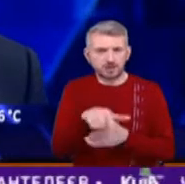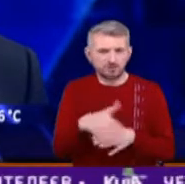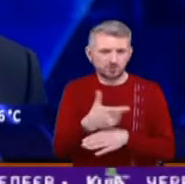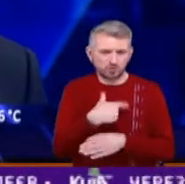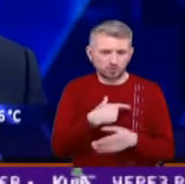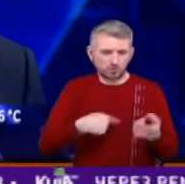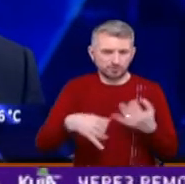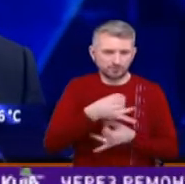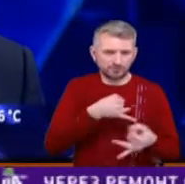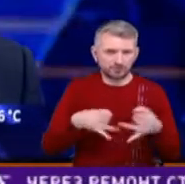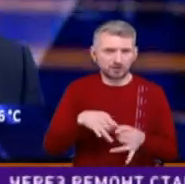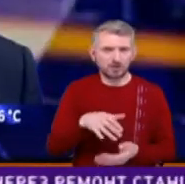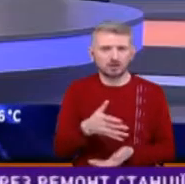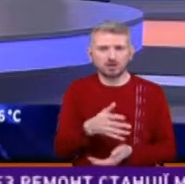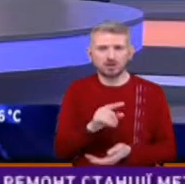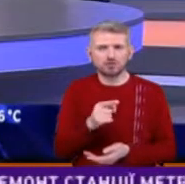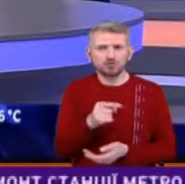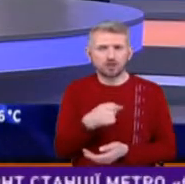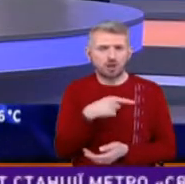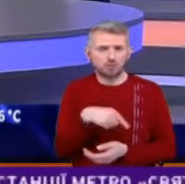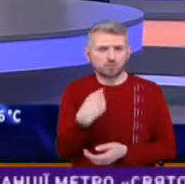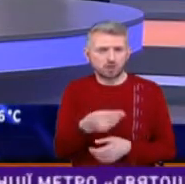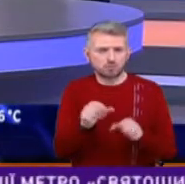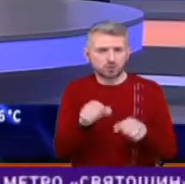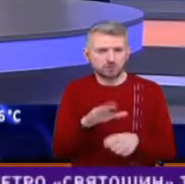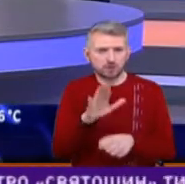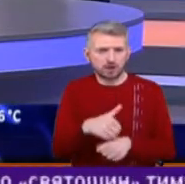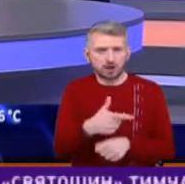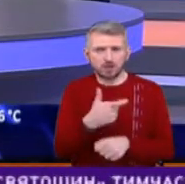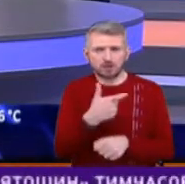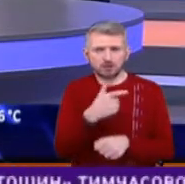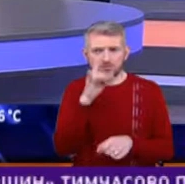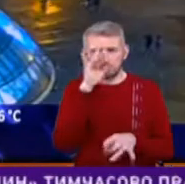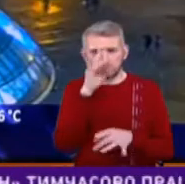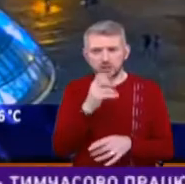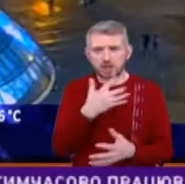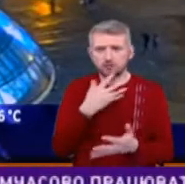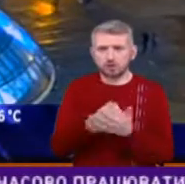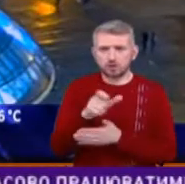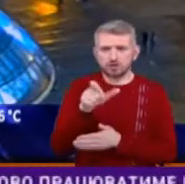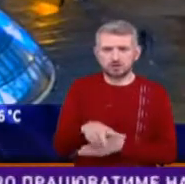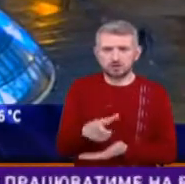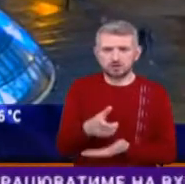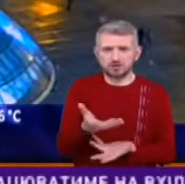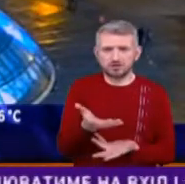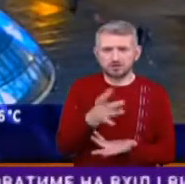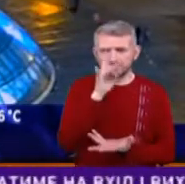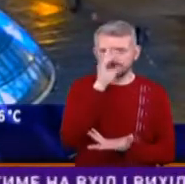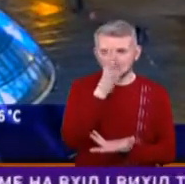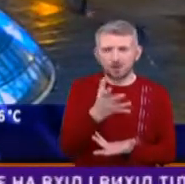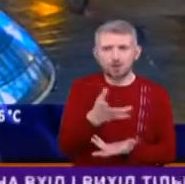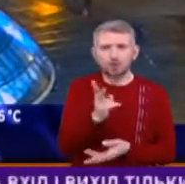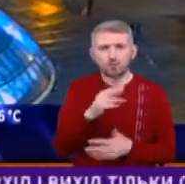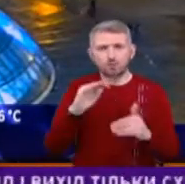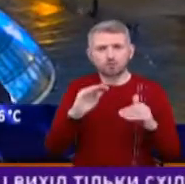говоримо, чому я йому дам можливість хайпануть на своєму кандидатові. Тобто в такому плані, щоб, мовляв, в кого